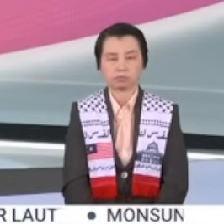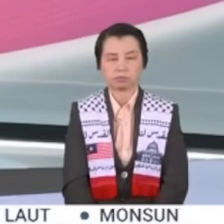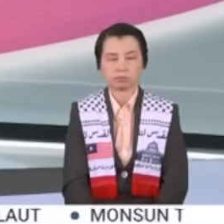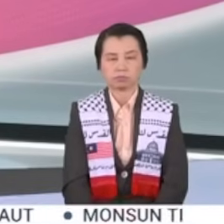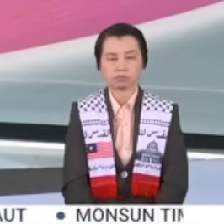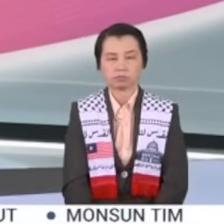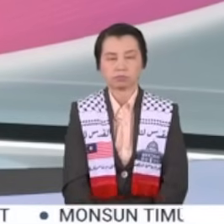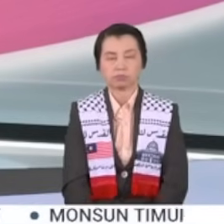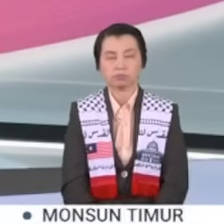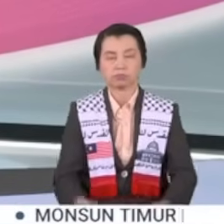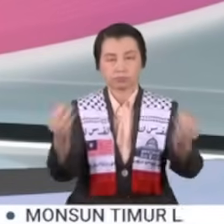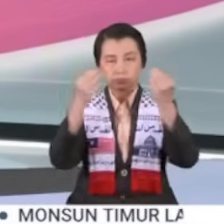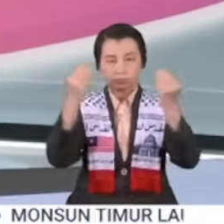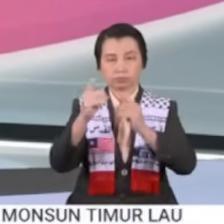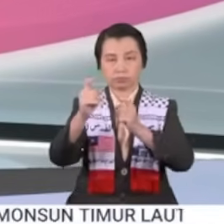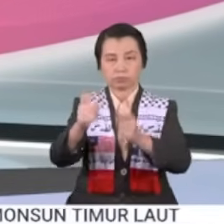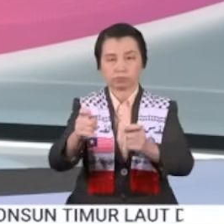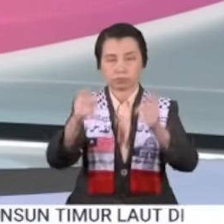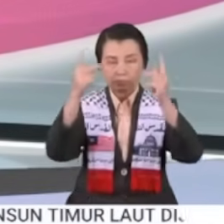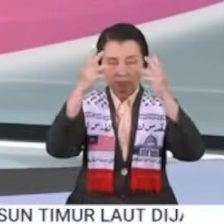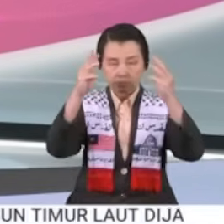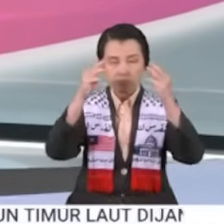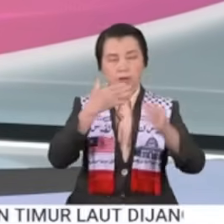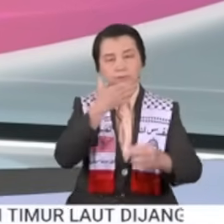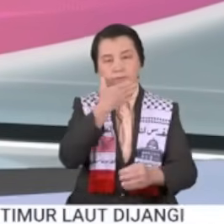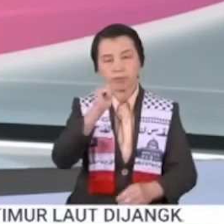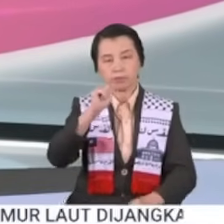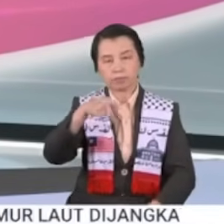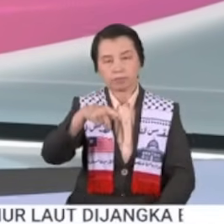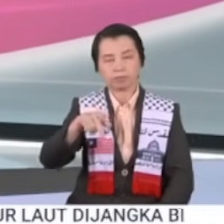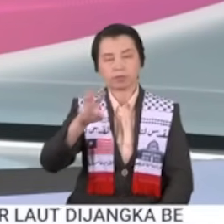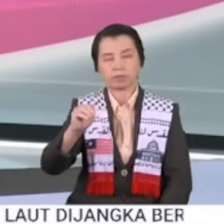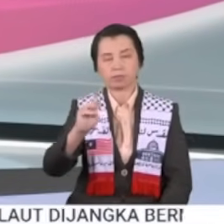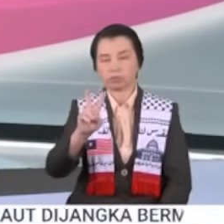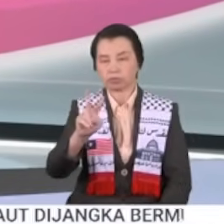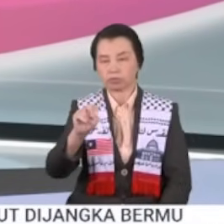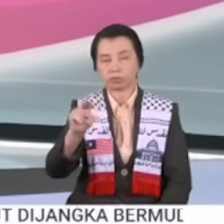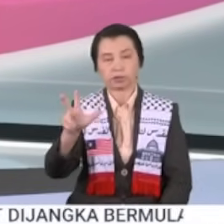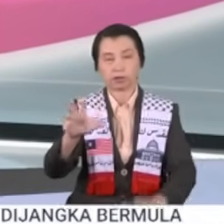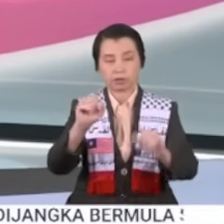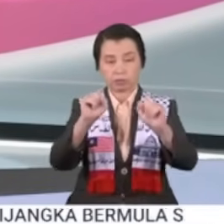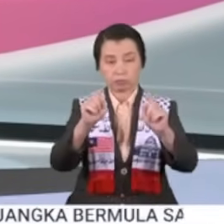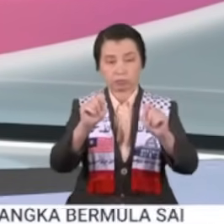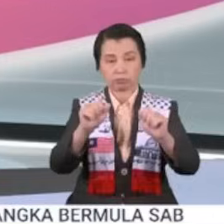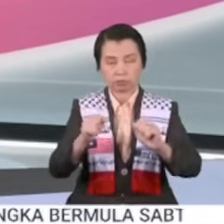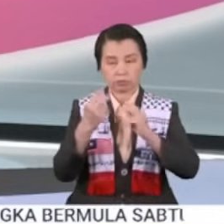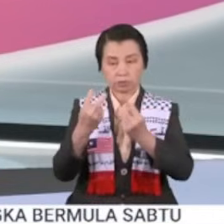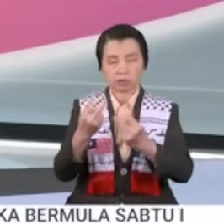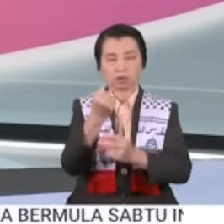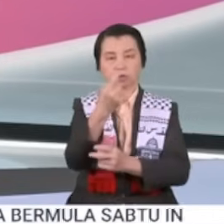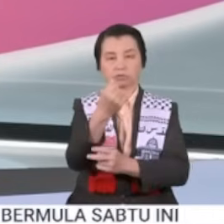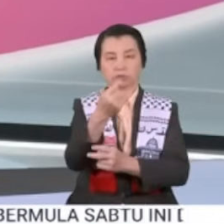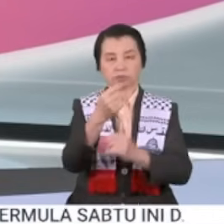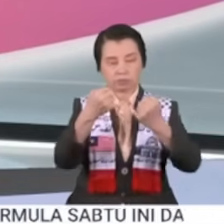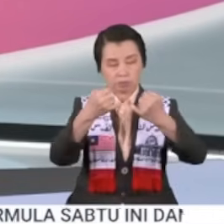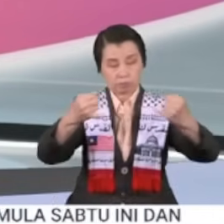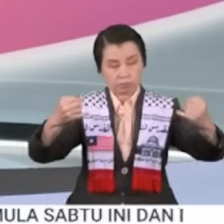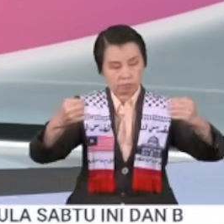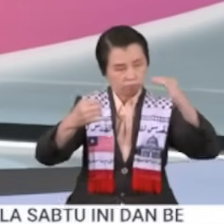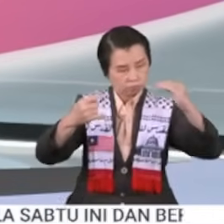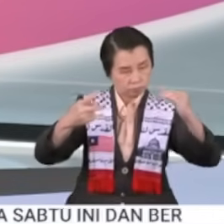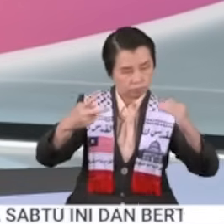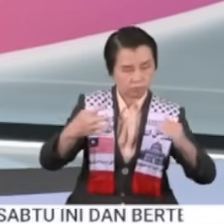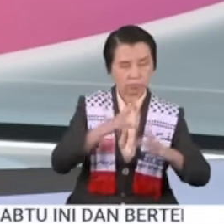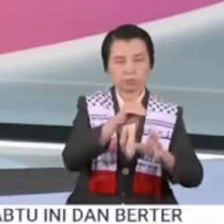dibuat Majlis Anugerah perdana belia negara APBN 2023 Sabtu ini bakal menyaksikan 11 kategori Anugerah